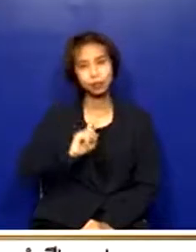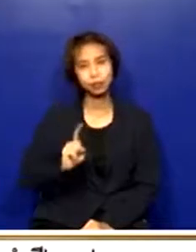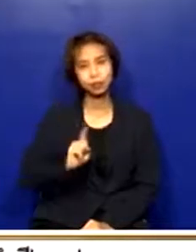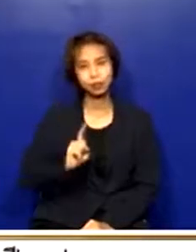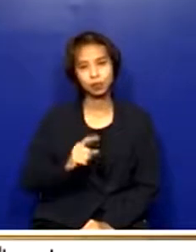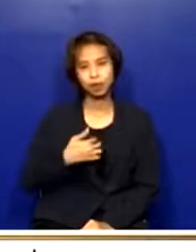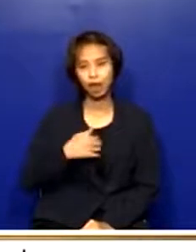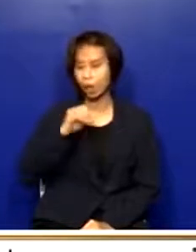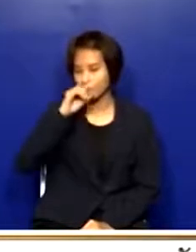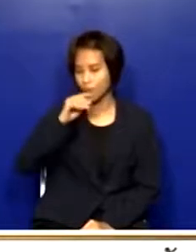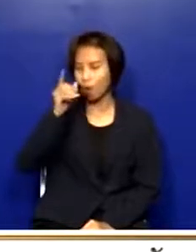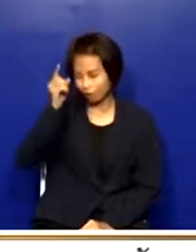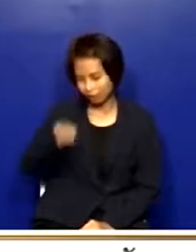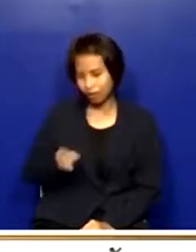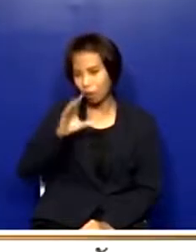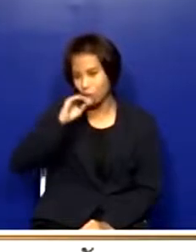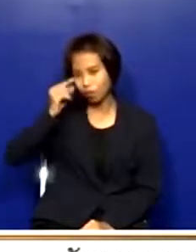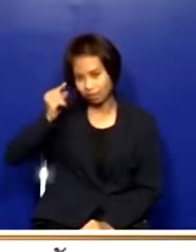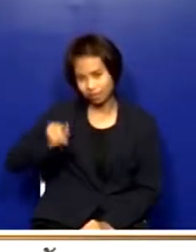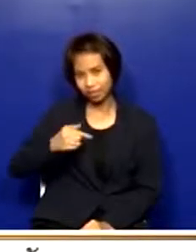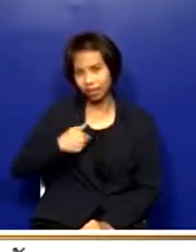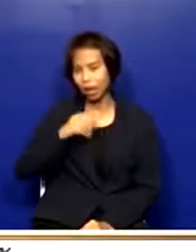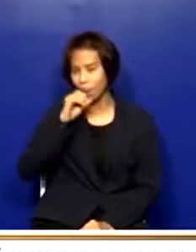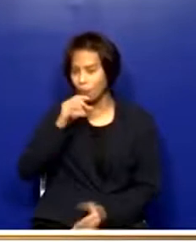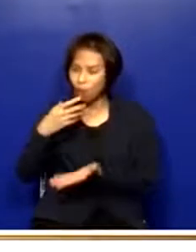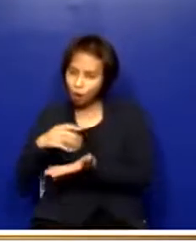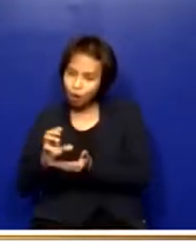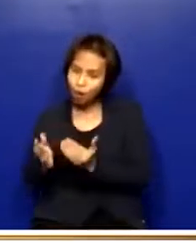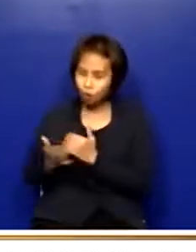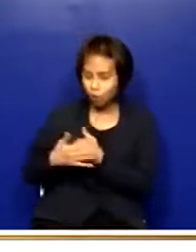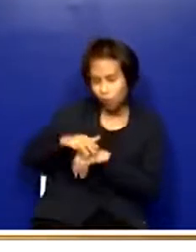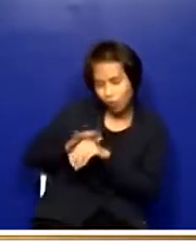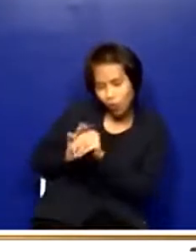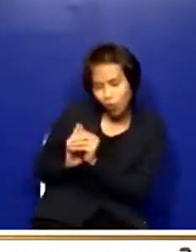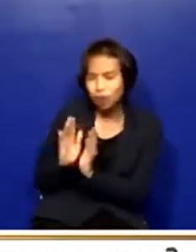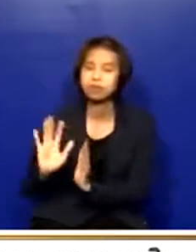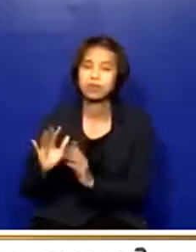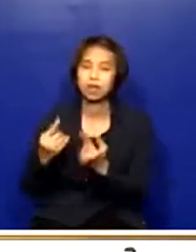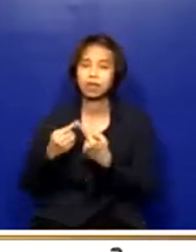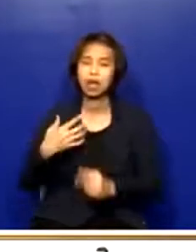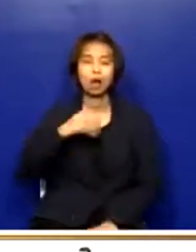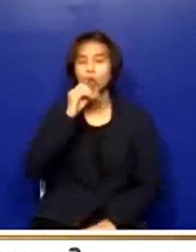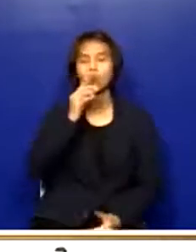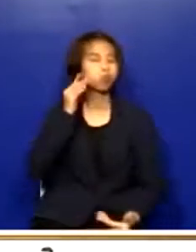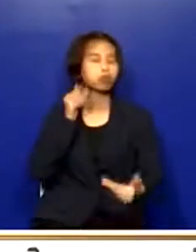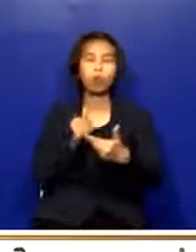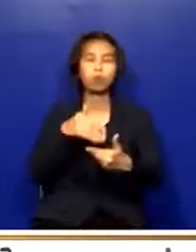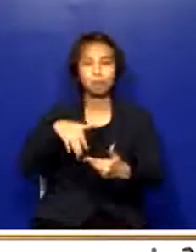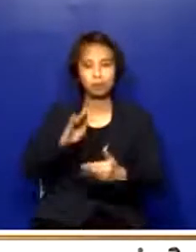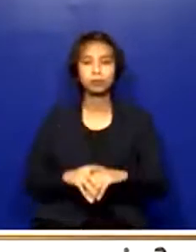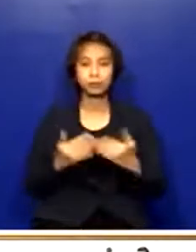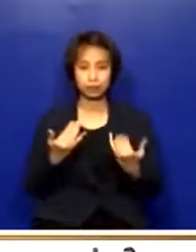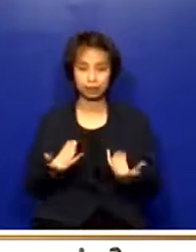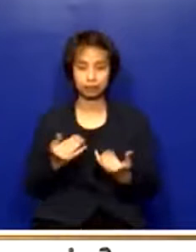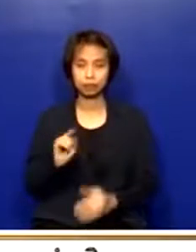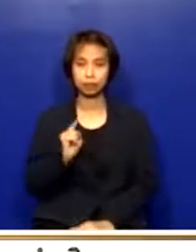คามจริกัท่านนะครับผมไม่ต้องพูเอาใจว่าแตวาความจิกคความจริงสิ่งที่ผม